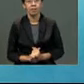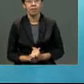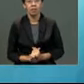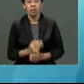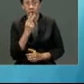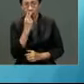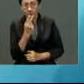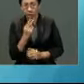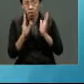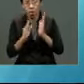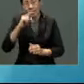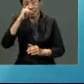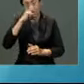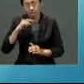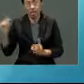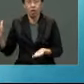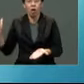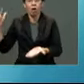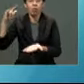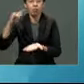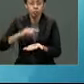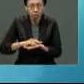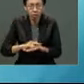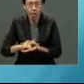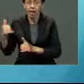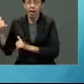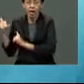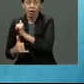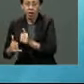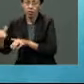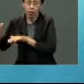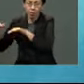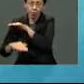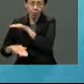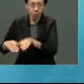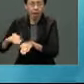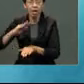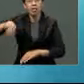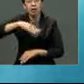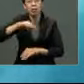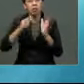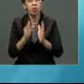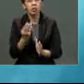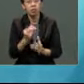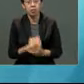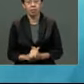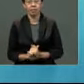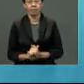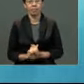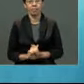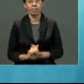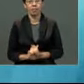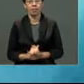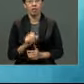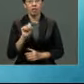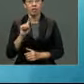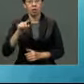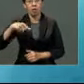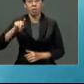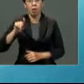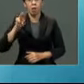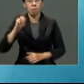ดูครับว่าคนไทยเดินทางทางบกด้วยเป็นอย่างไรอยู่ในการกำกับของสปม.น